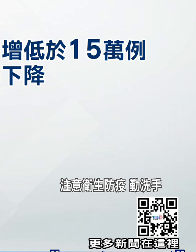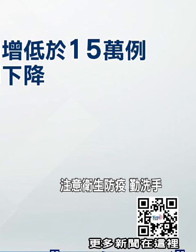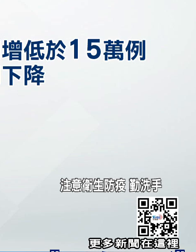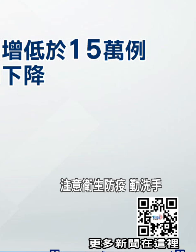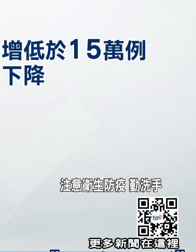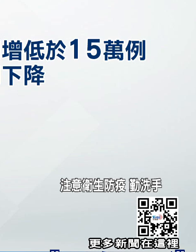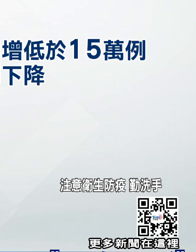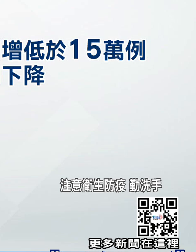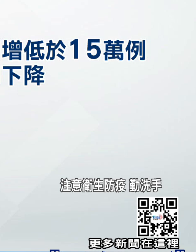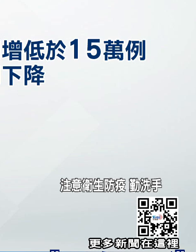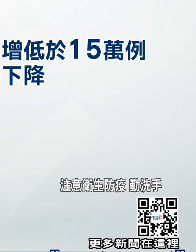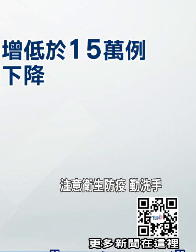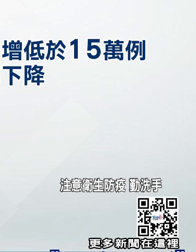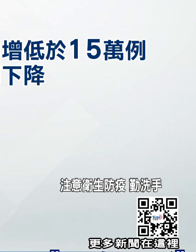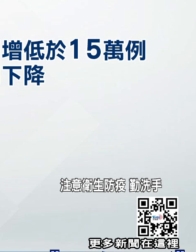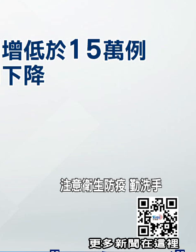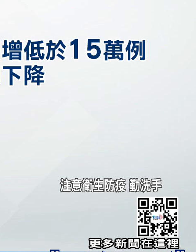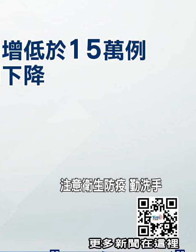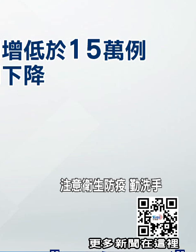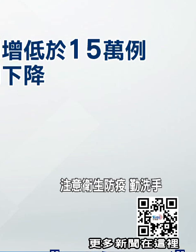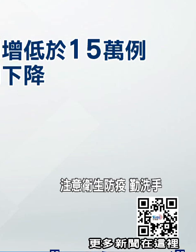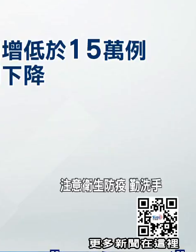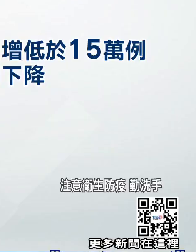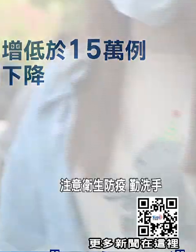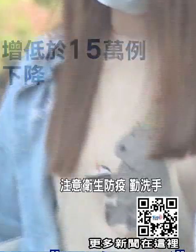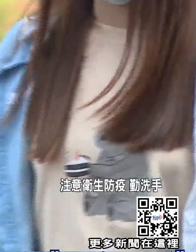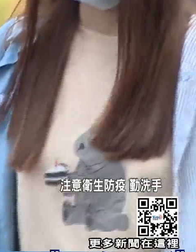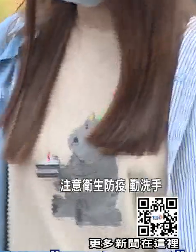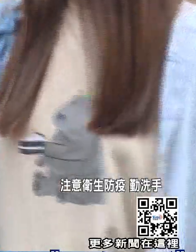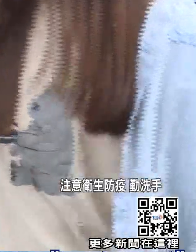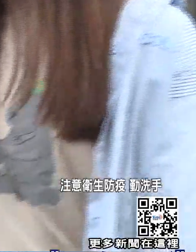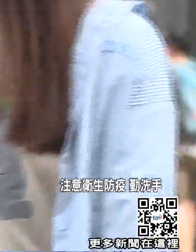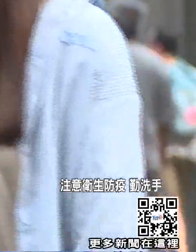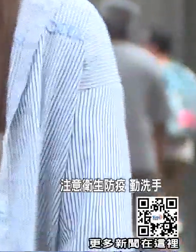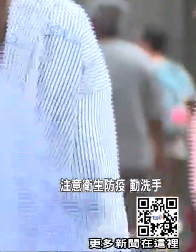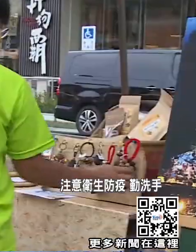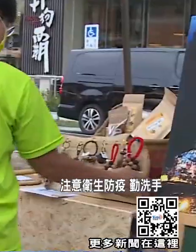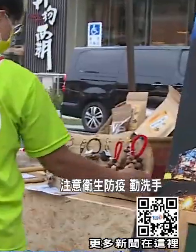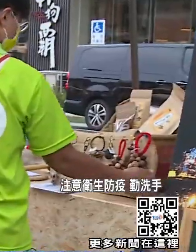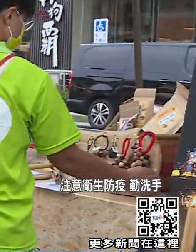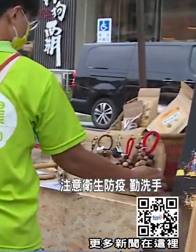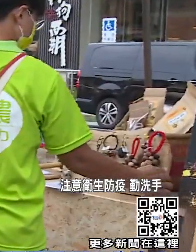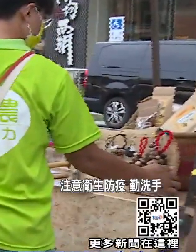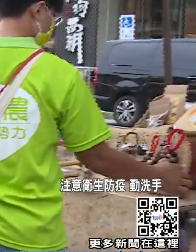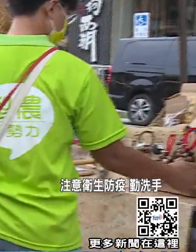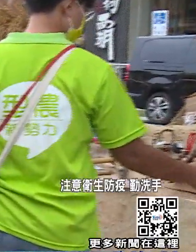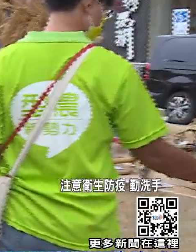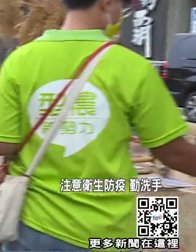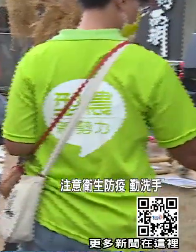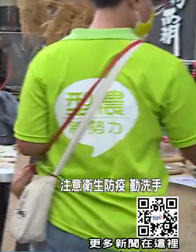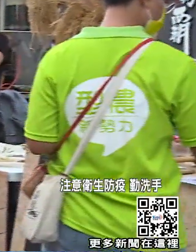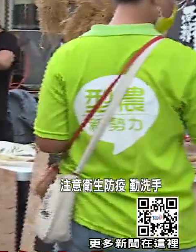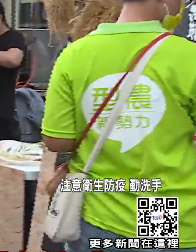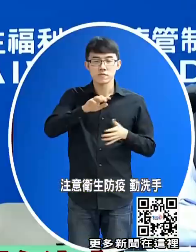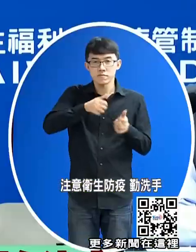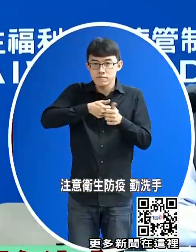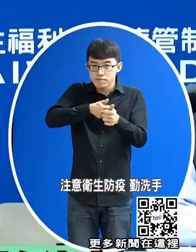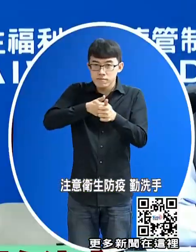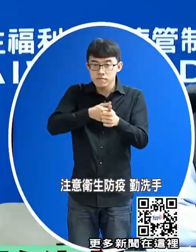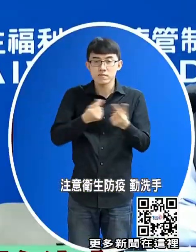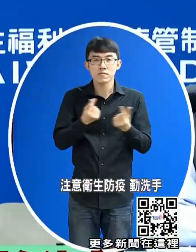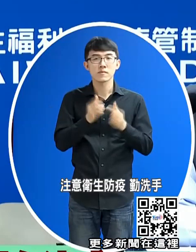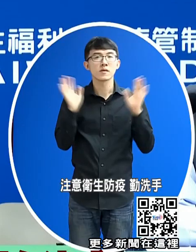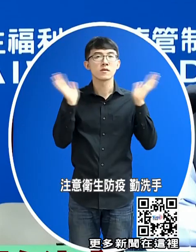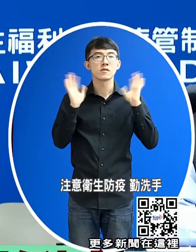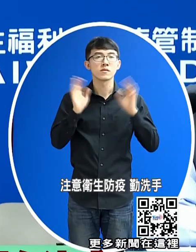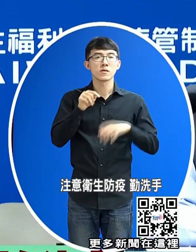2周新增都低于15万例，回归到4月的状态。户外脱口罩却还是要再等等。 包括我们的这个儿童的 RSV